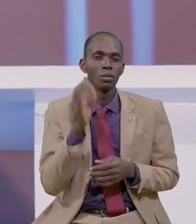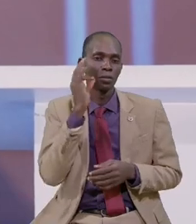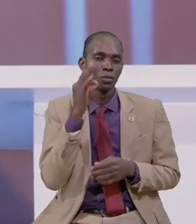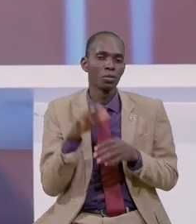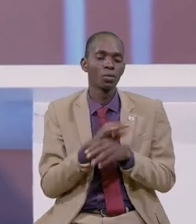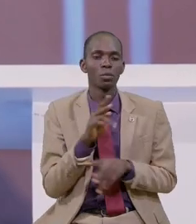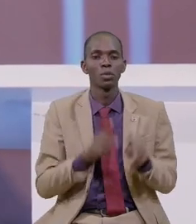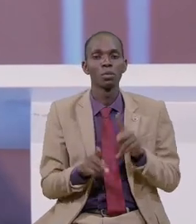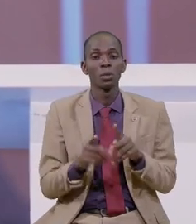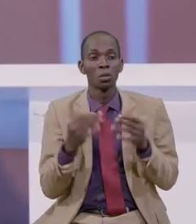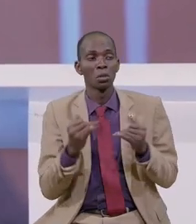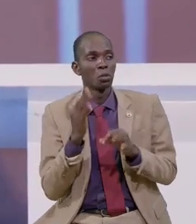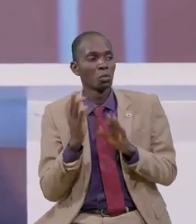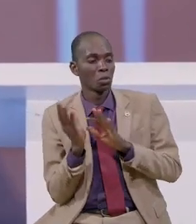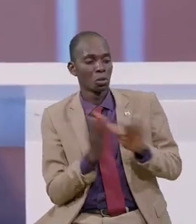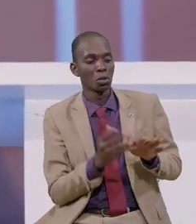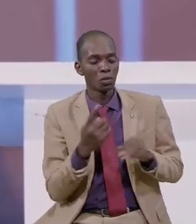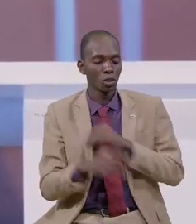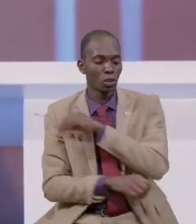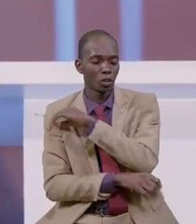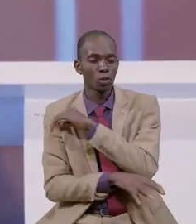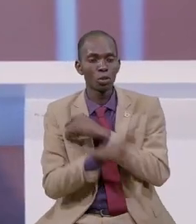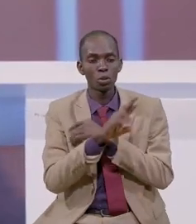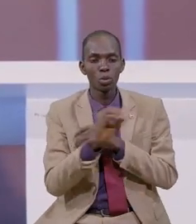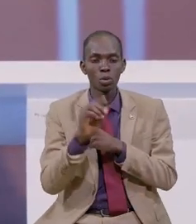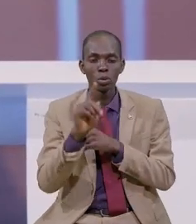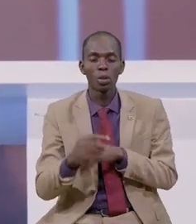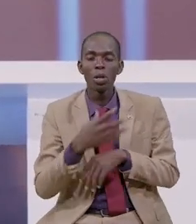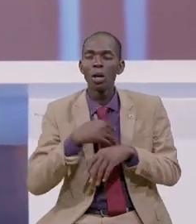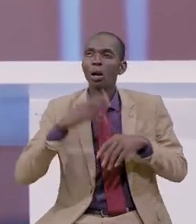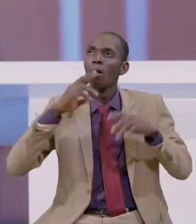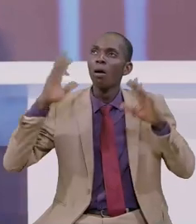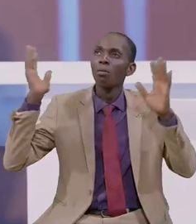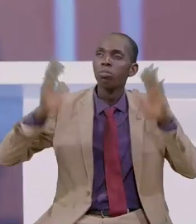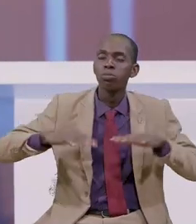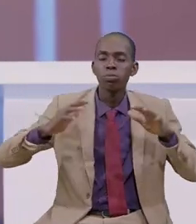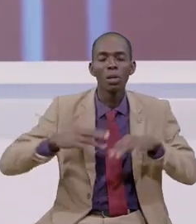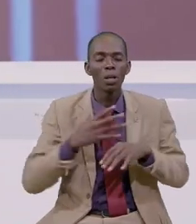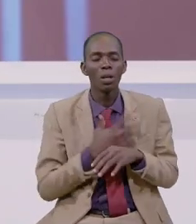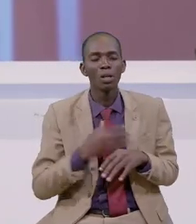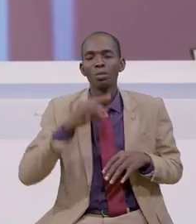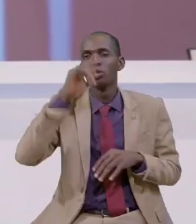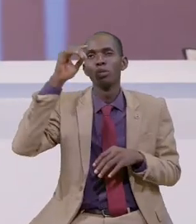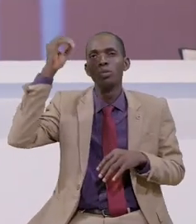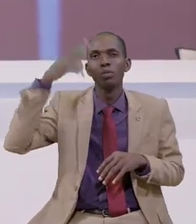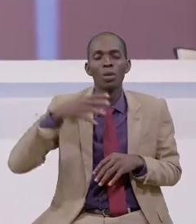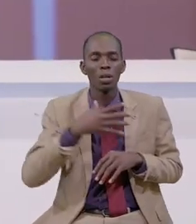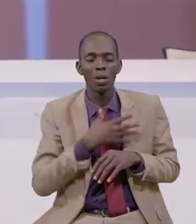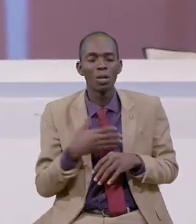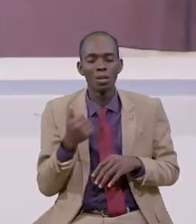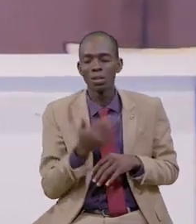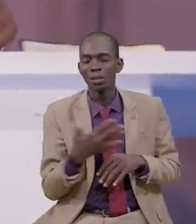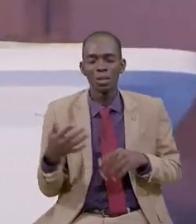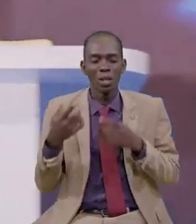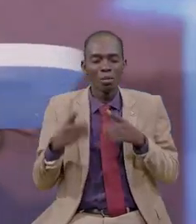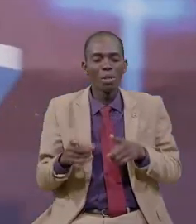vous laissez les racines là, et la pluie vient, et les circonstances sont favorables, et vous allez voir